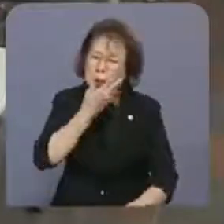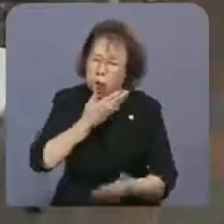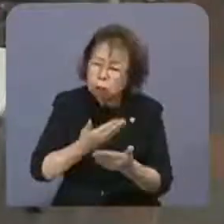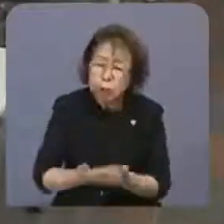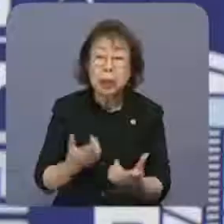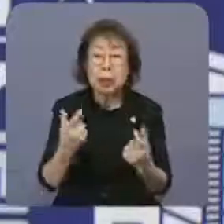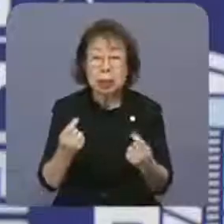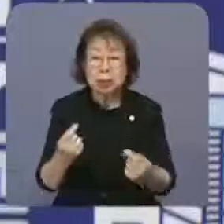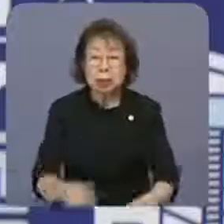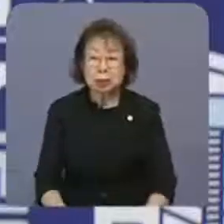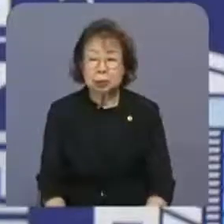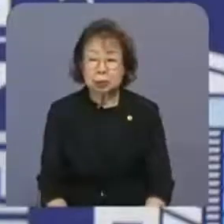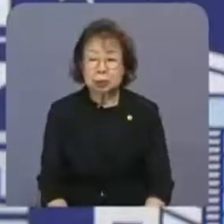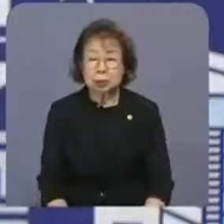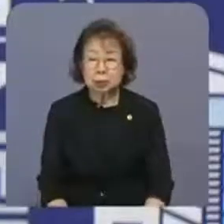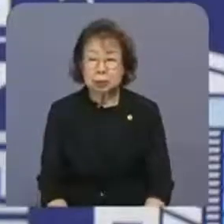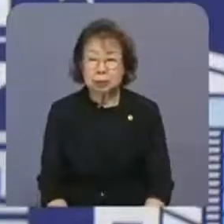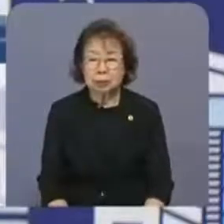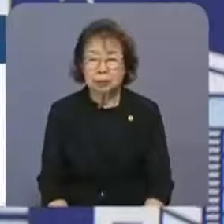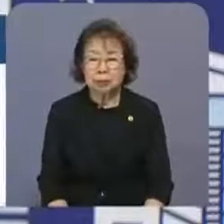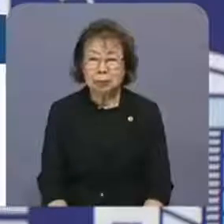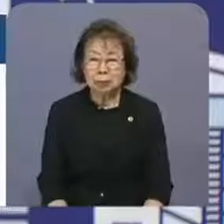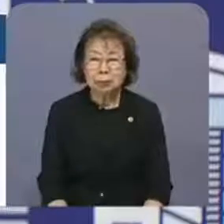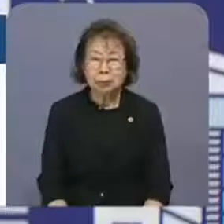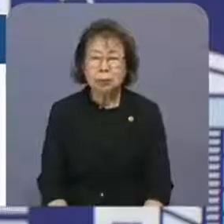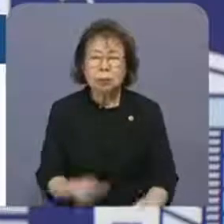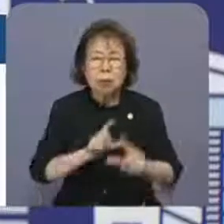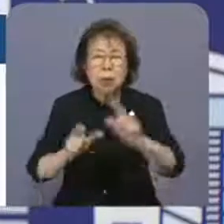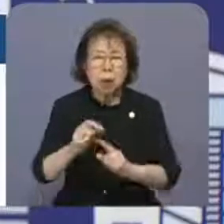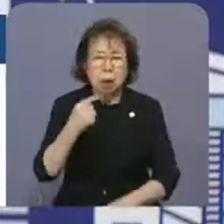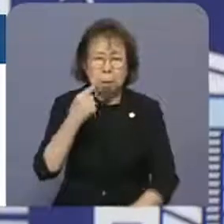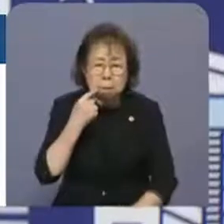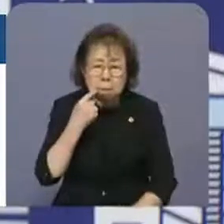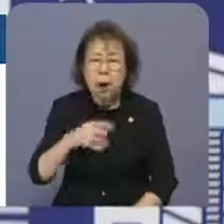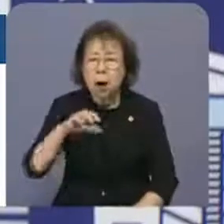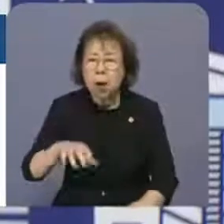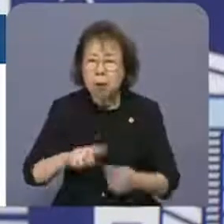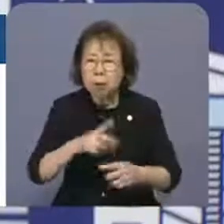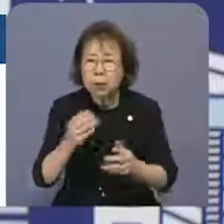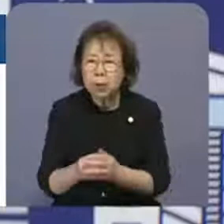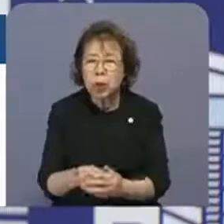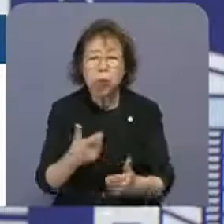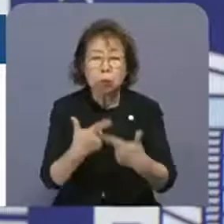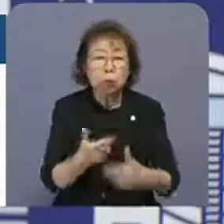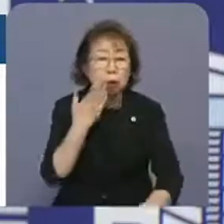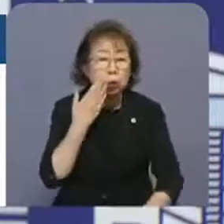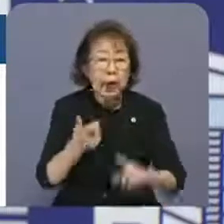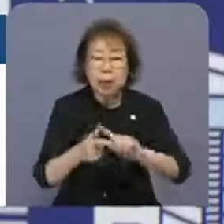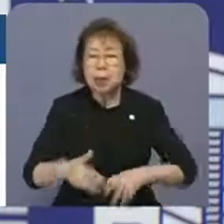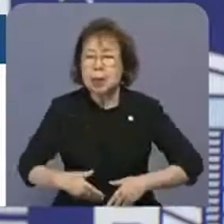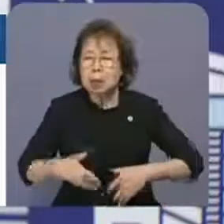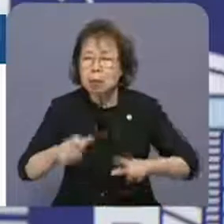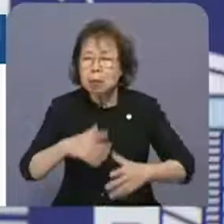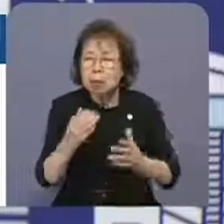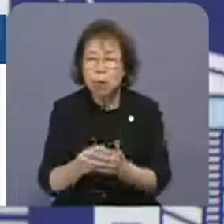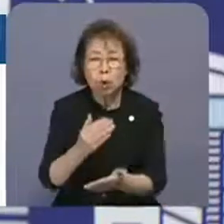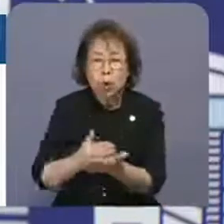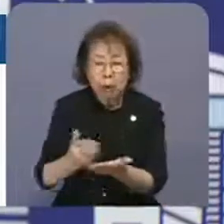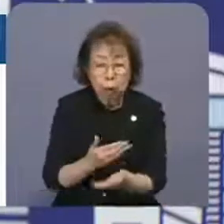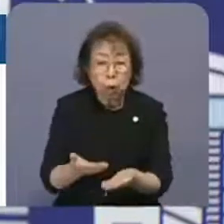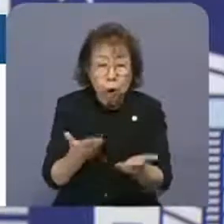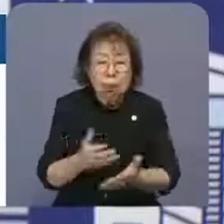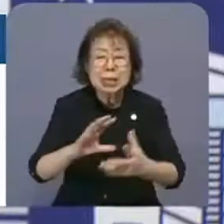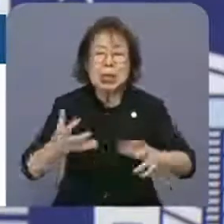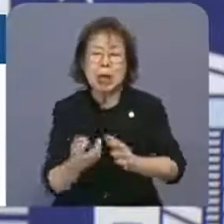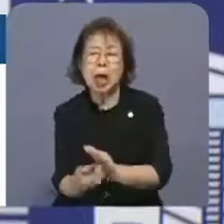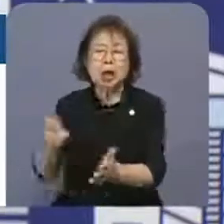마련됩니다. 좀 더 강점 있는 산업 중심으로 해서 불경이 나눠 가진다 그러면은 세계에 저희들이